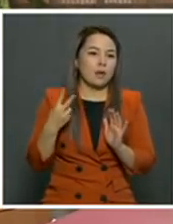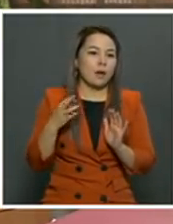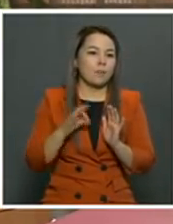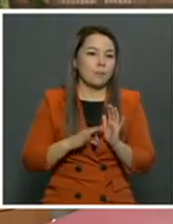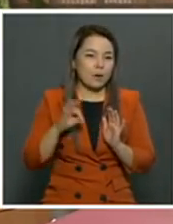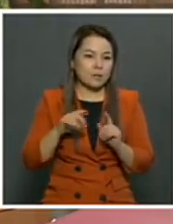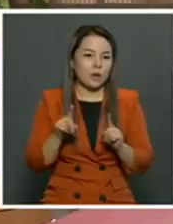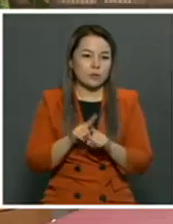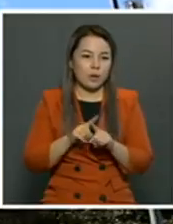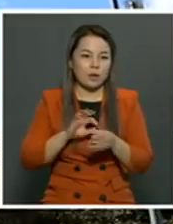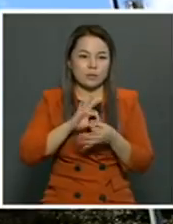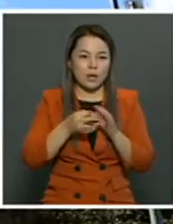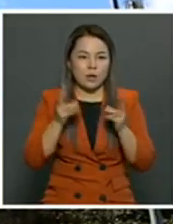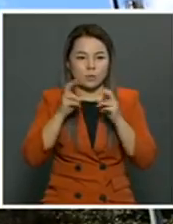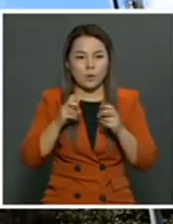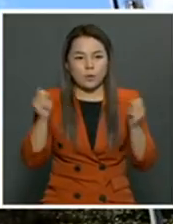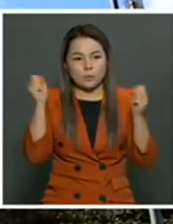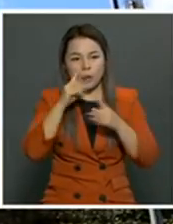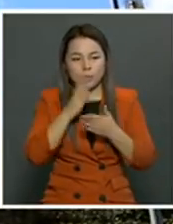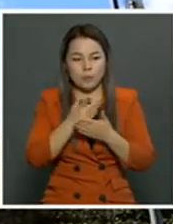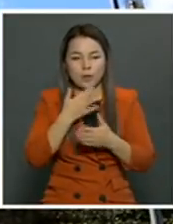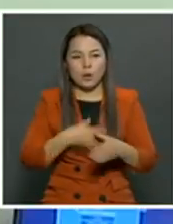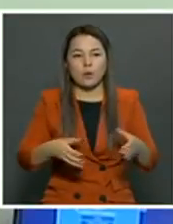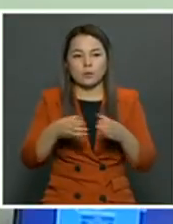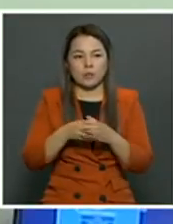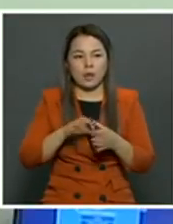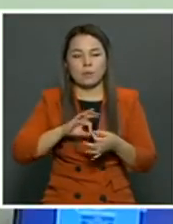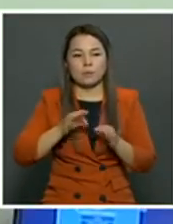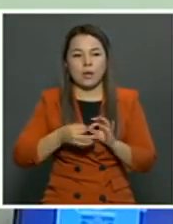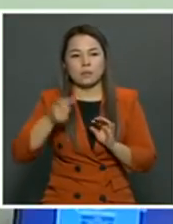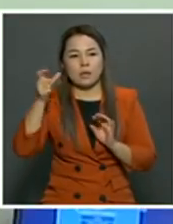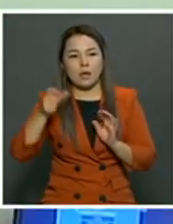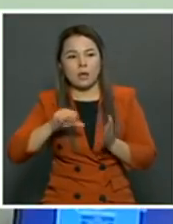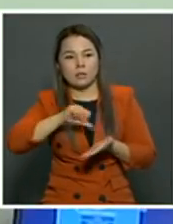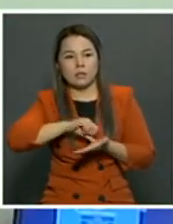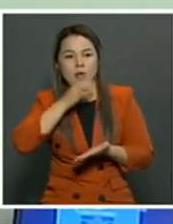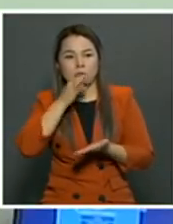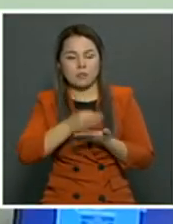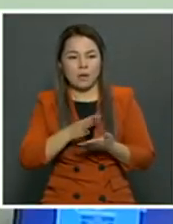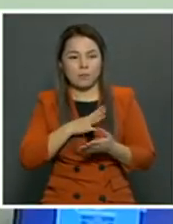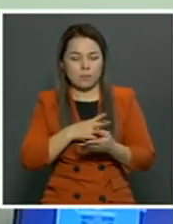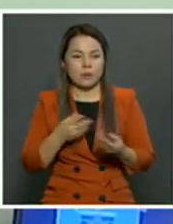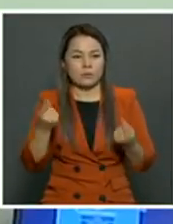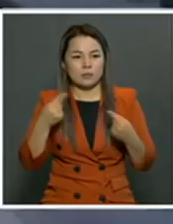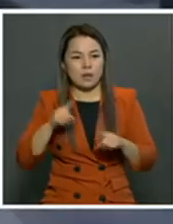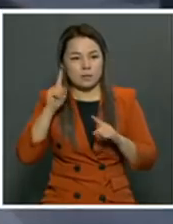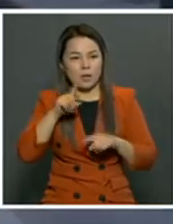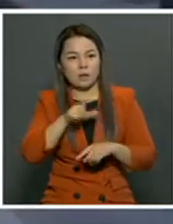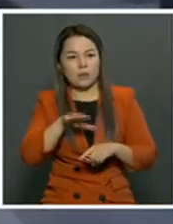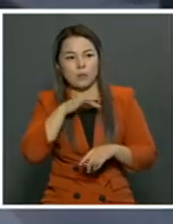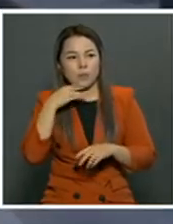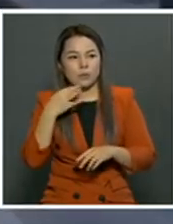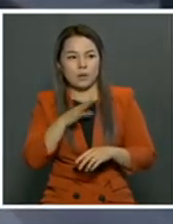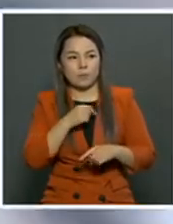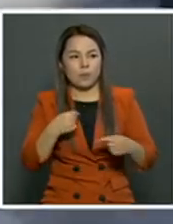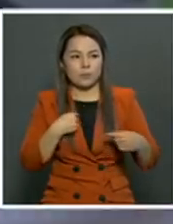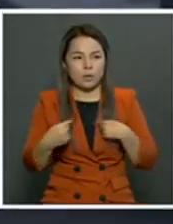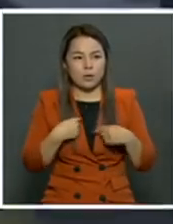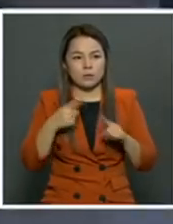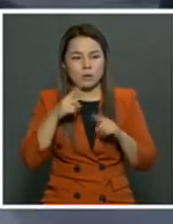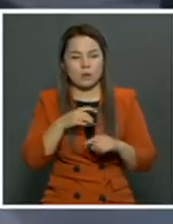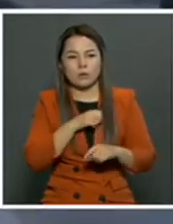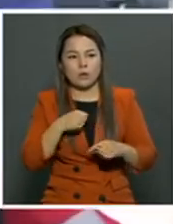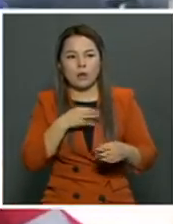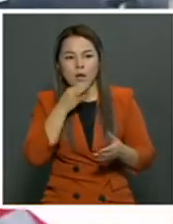5.2%-ға өскен аңғарып отырмыз. Біріккен ұлттар ұйымының бас хатшысы Антонио Гутерриште пандемия басталғалы нәзік жандылар тұрмыстық зорлық-зомбылыққа